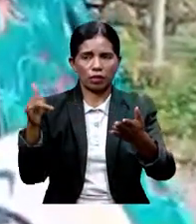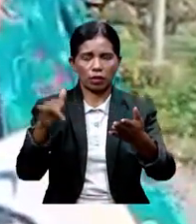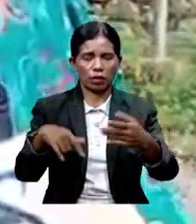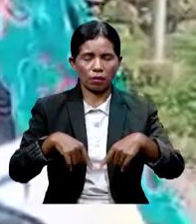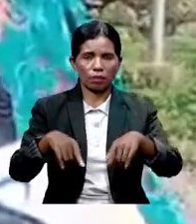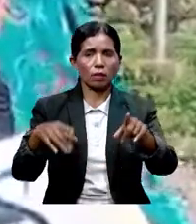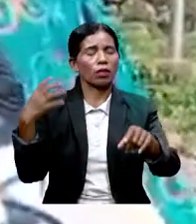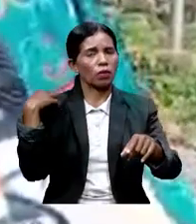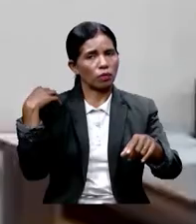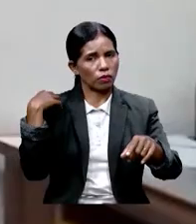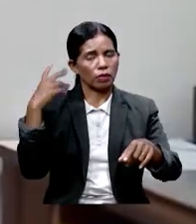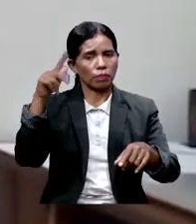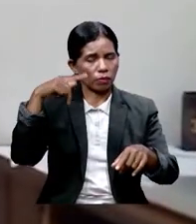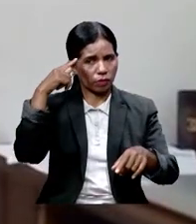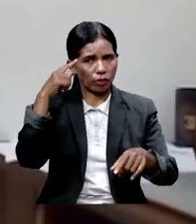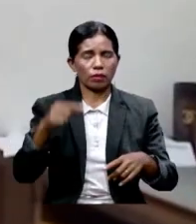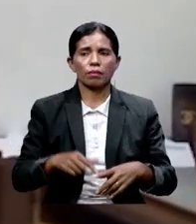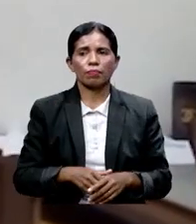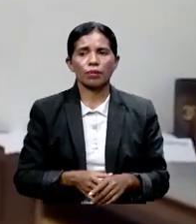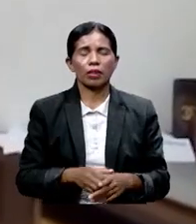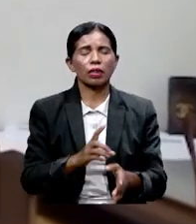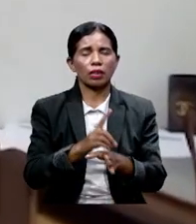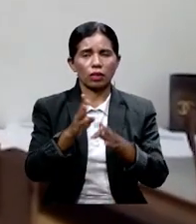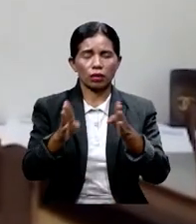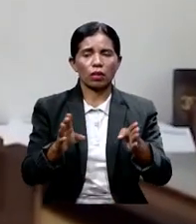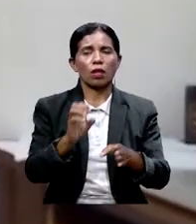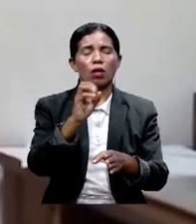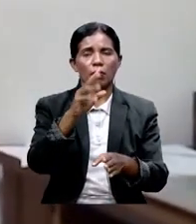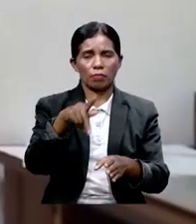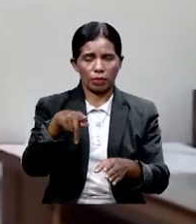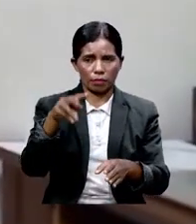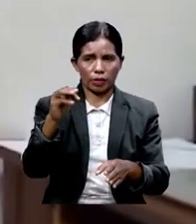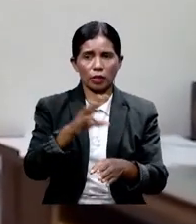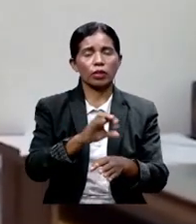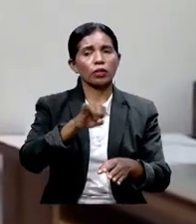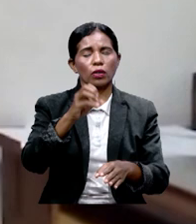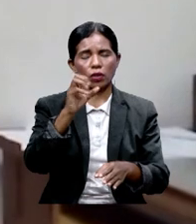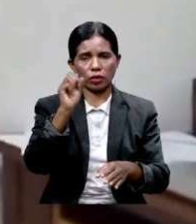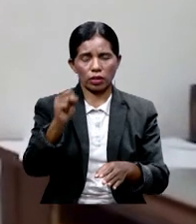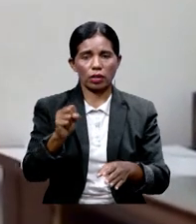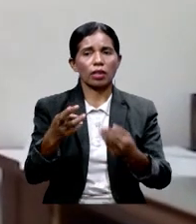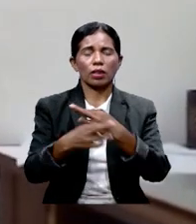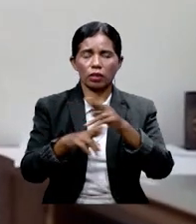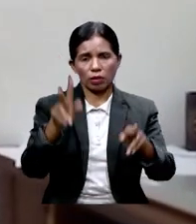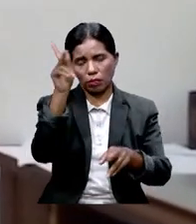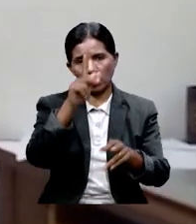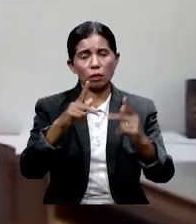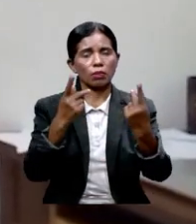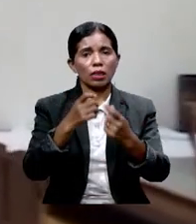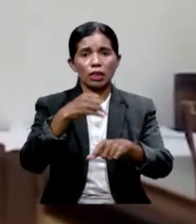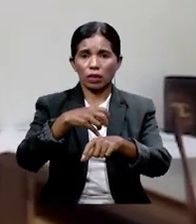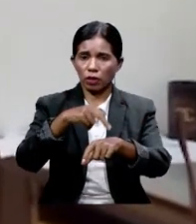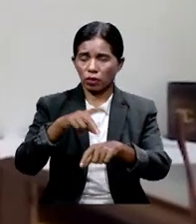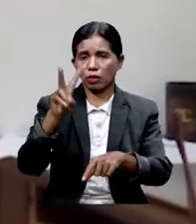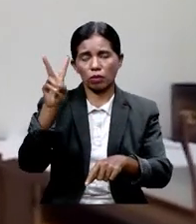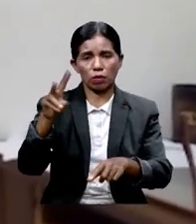pemerintah, dan seterusnya. Direktur Obras Publikas Munisipa Ainaro, Z. Maria da Costa Hateten, resultado pesquisa Companhia Internacional Rua, kona